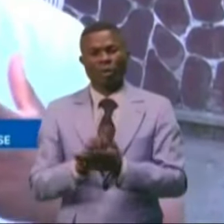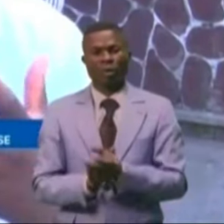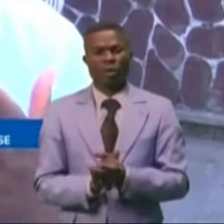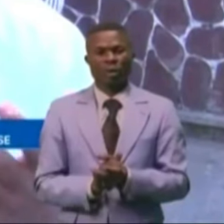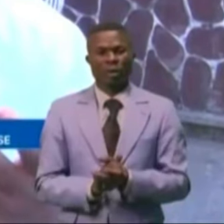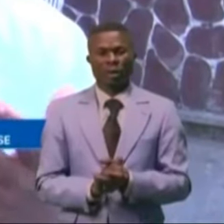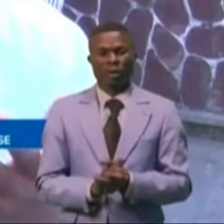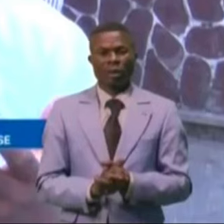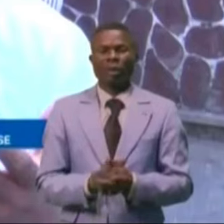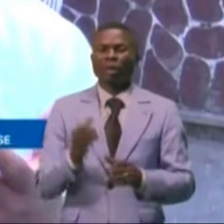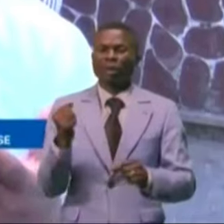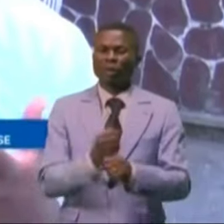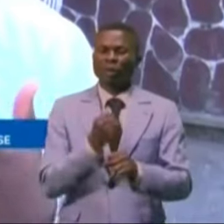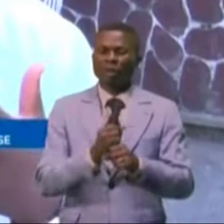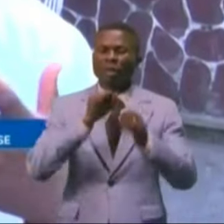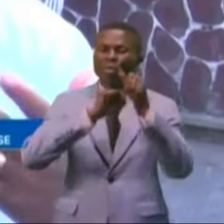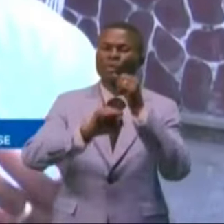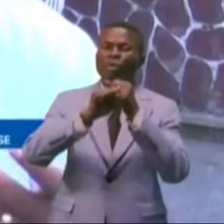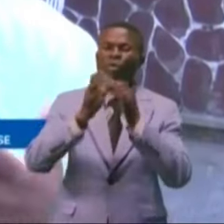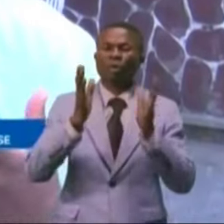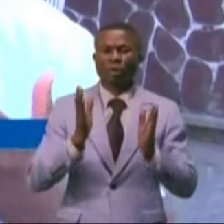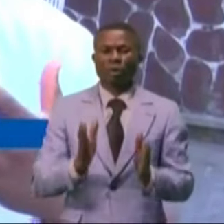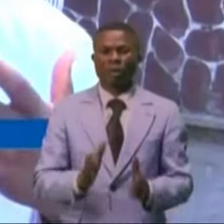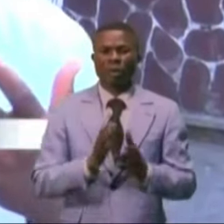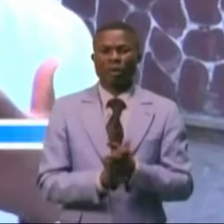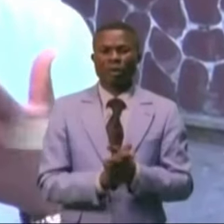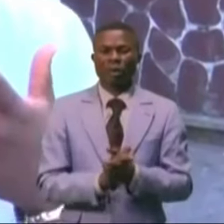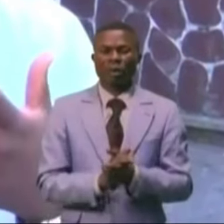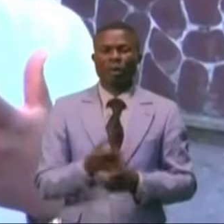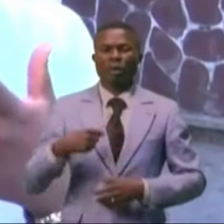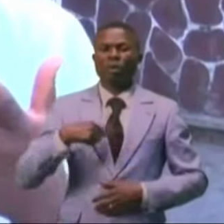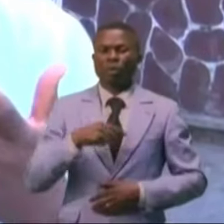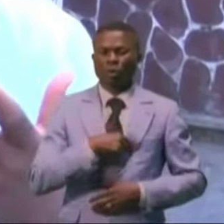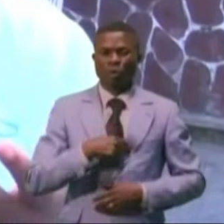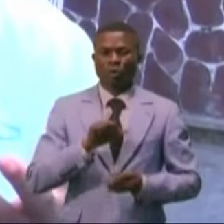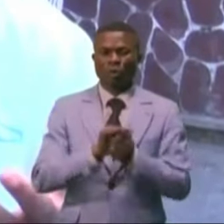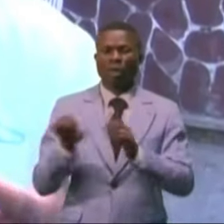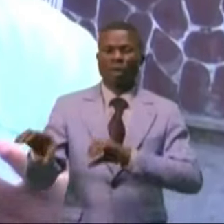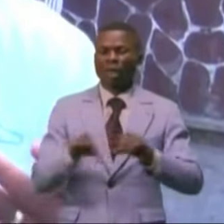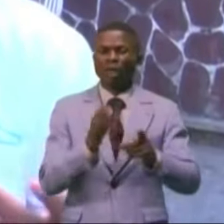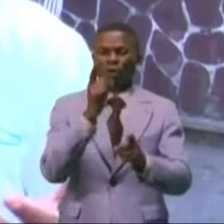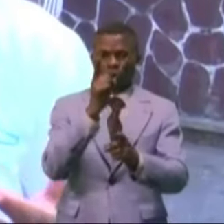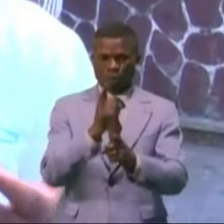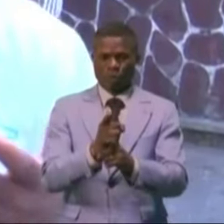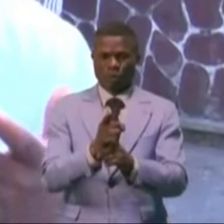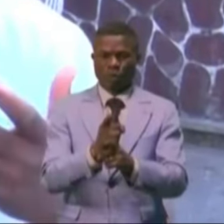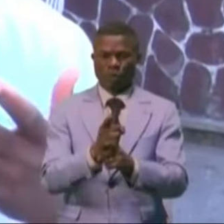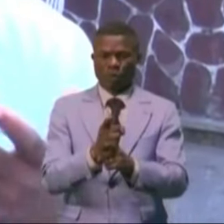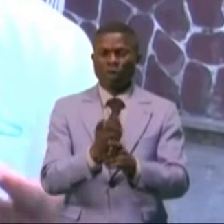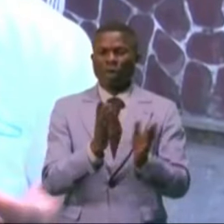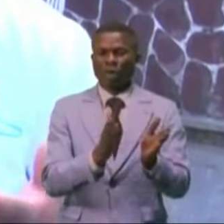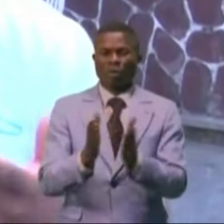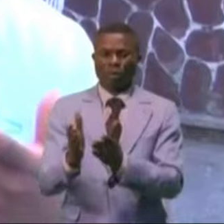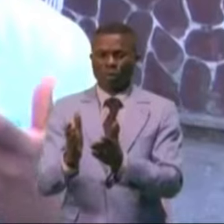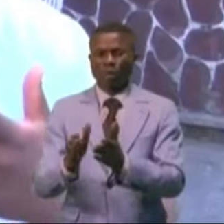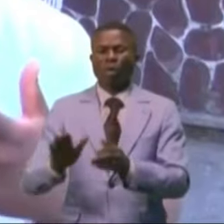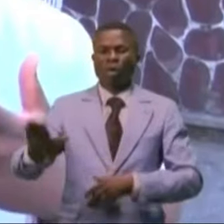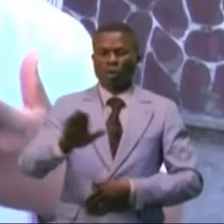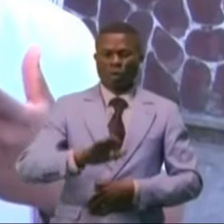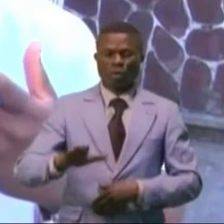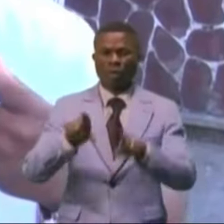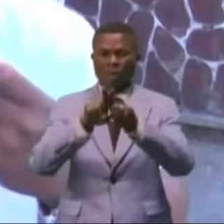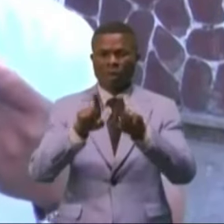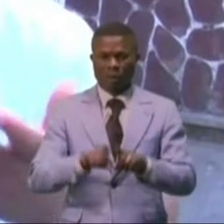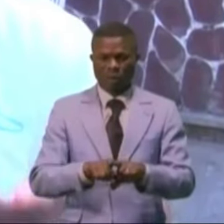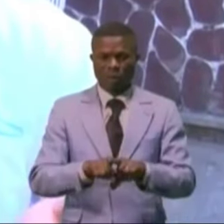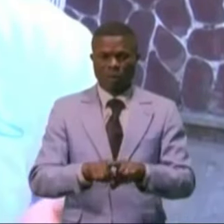essaient de se sensibiliser, si bien que mal, sur les actions concrètes pour aider au pays et surtout à ceux